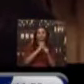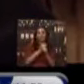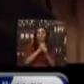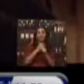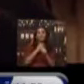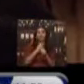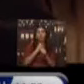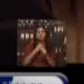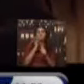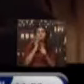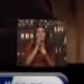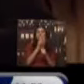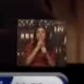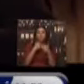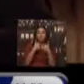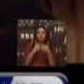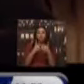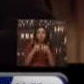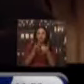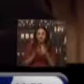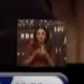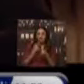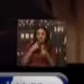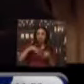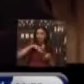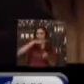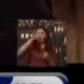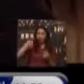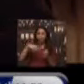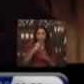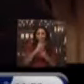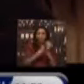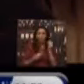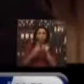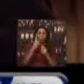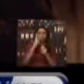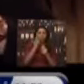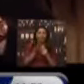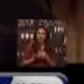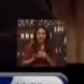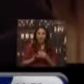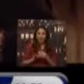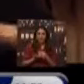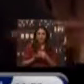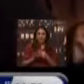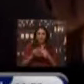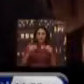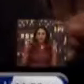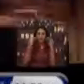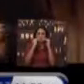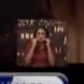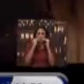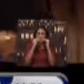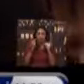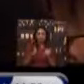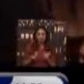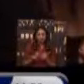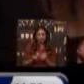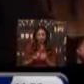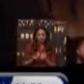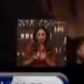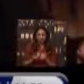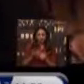الطبقات الاجتماعيه دي بتاثر فيا، لاني بحس ان كلنا مولودين